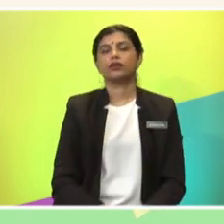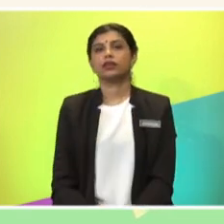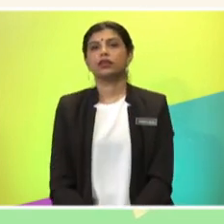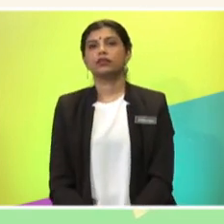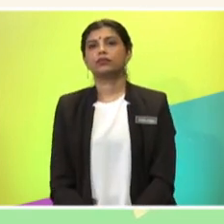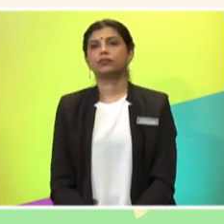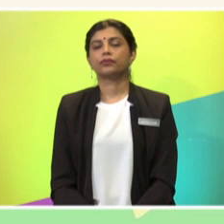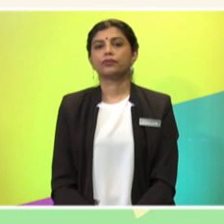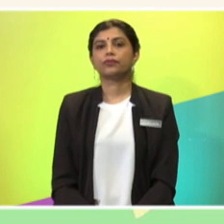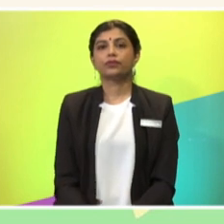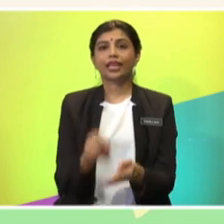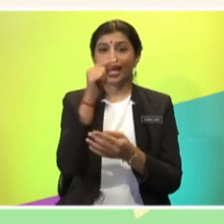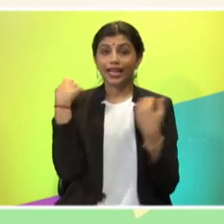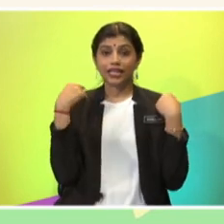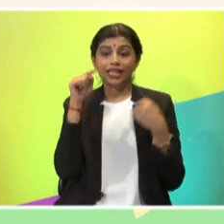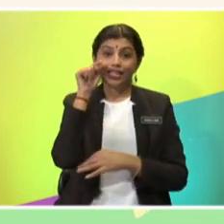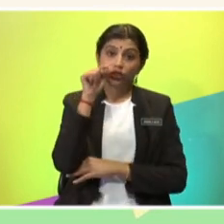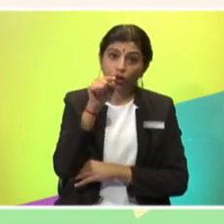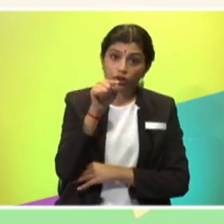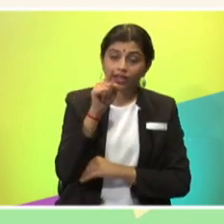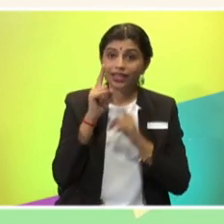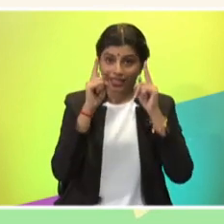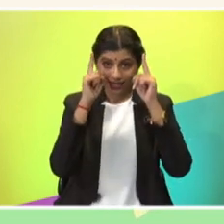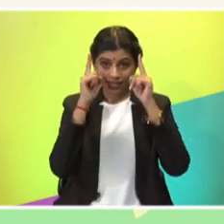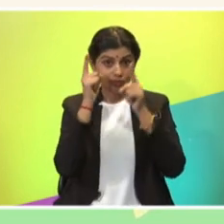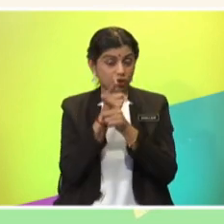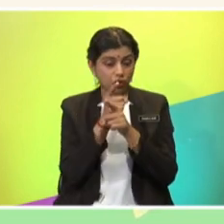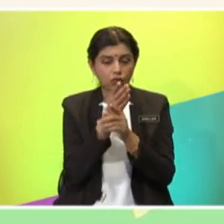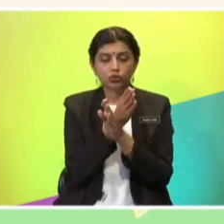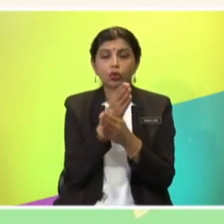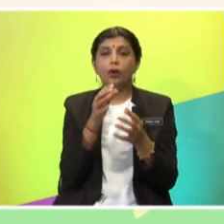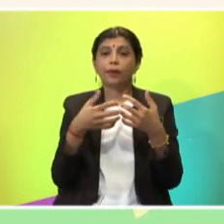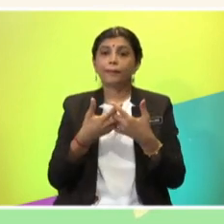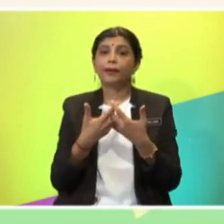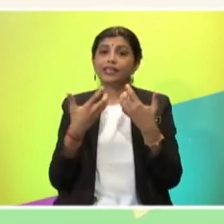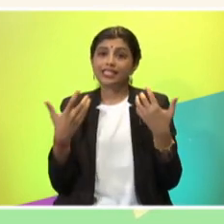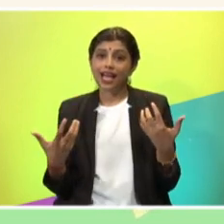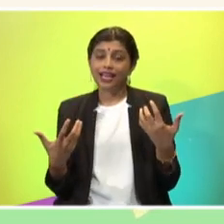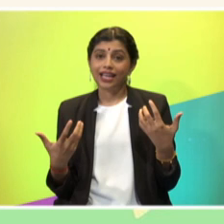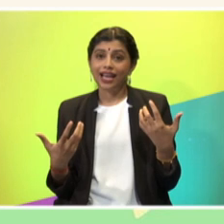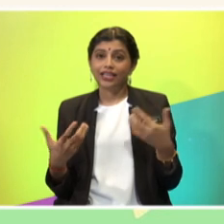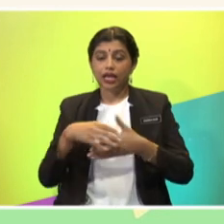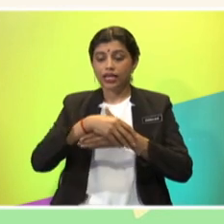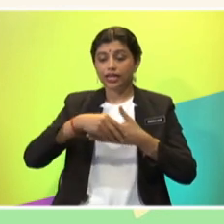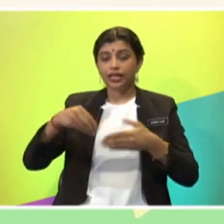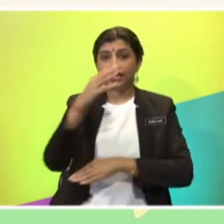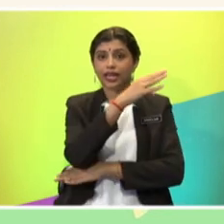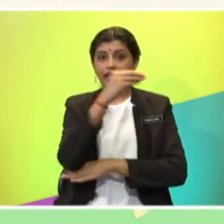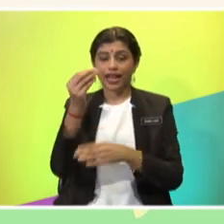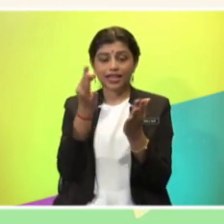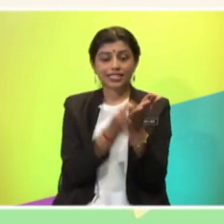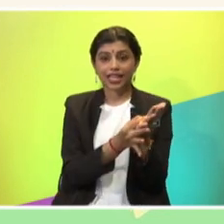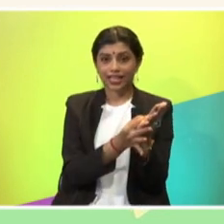ialah untuk memisahkan di antara sen dan ringgit. Ya. Kemudian sifar tambah 1, 1. 4 tambah